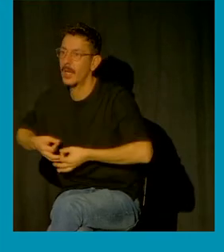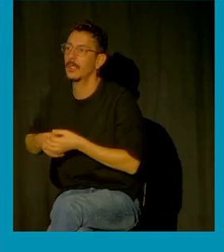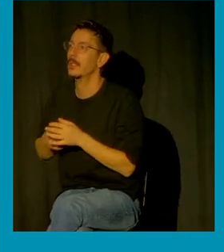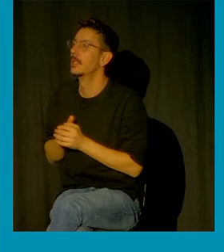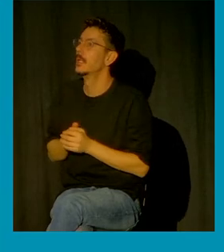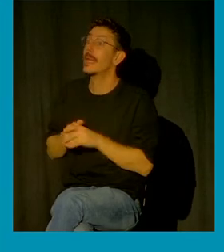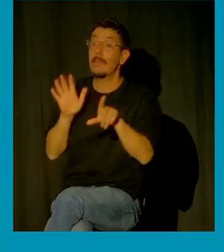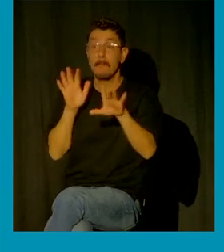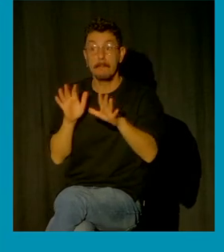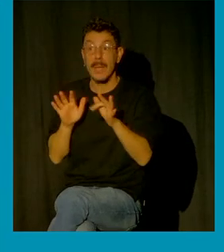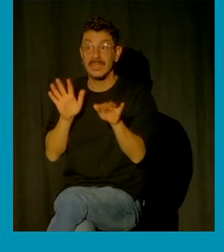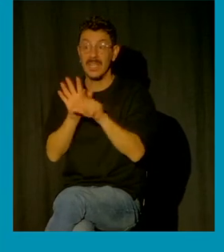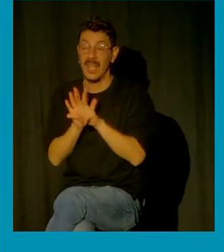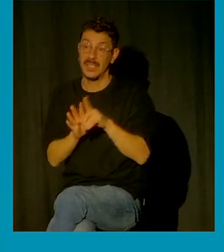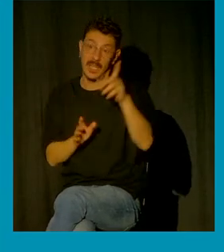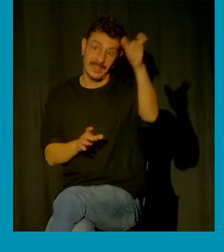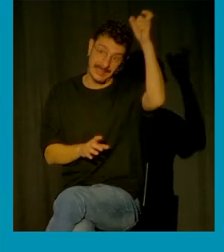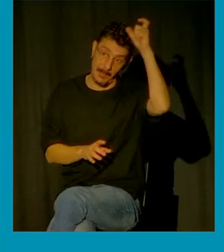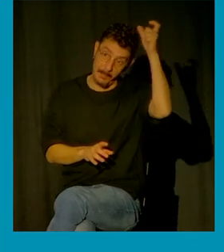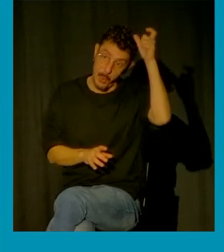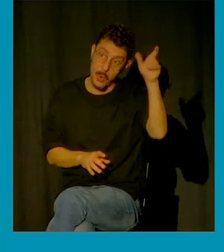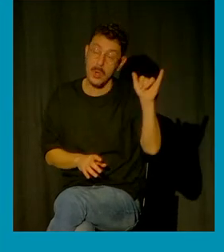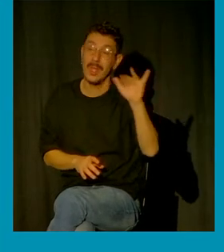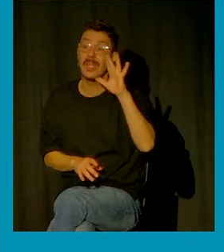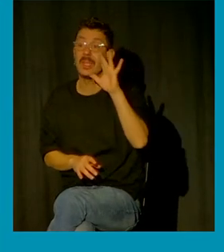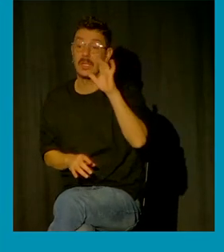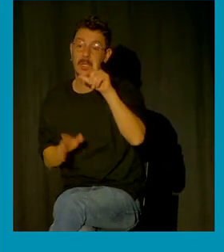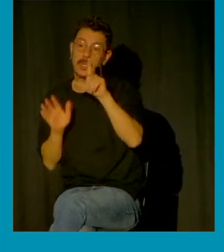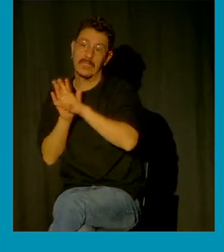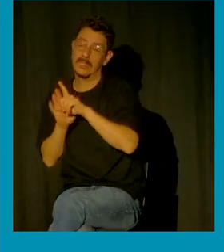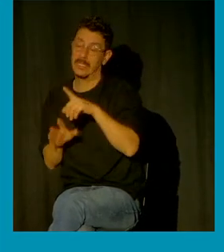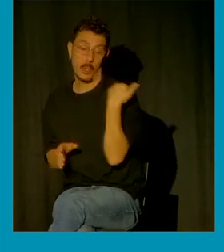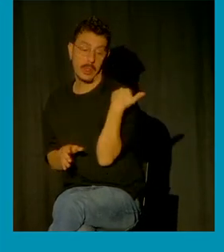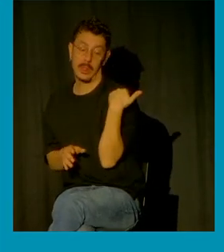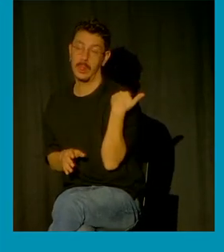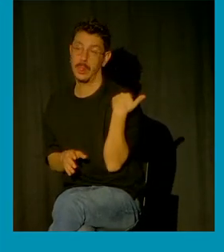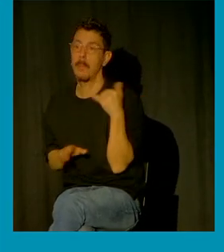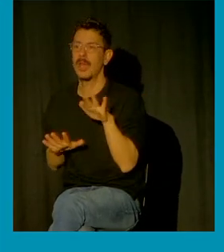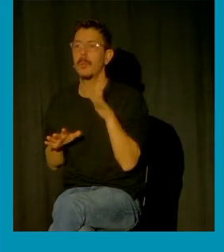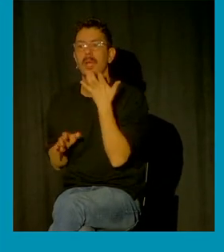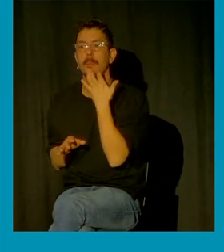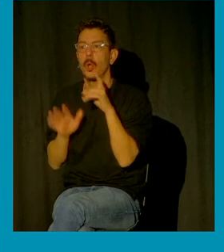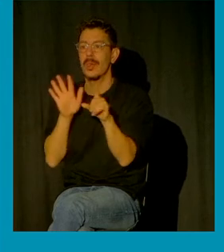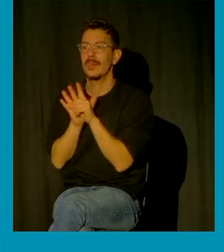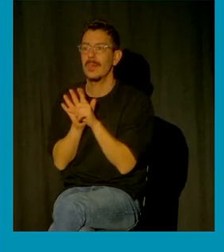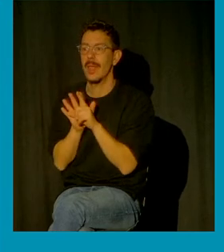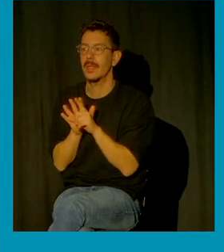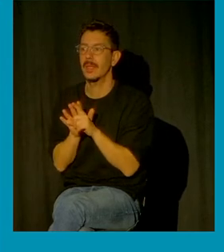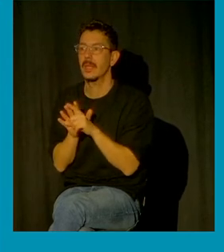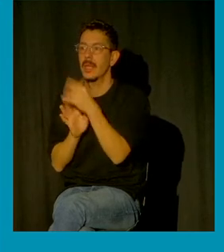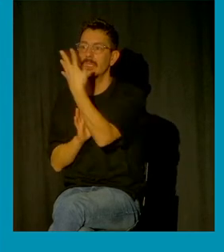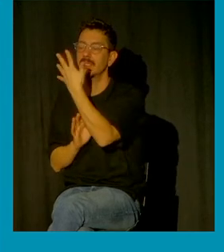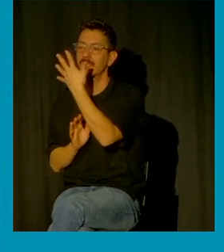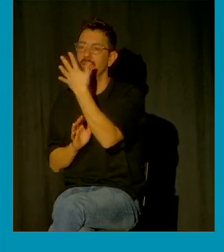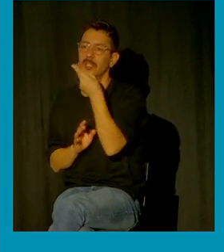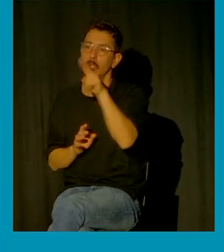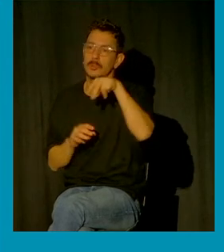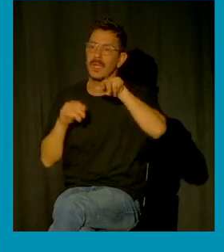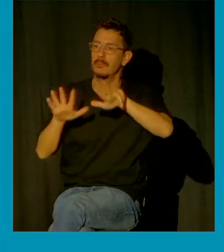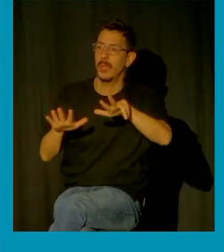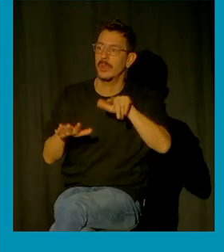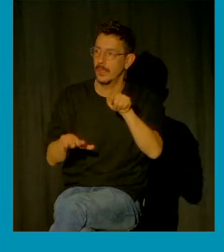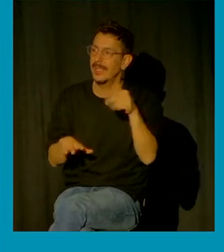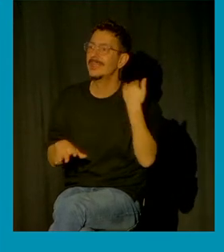la legislació estatal que és més recent però recordem que en el cas de la llei 5.2008 modificada el 2020